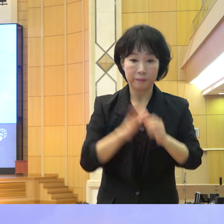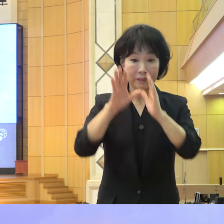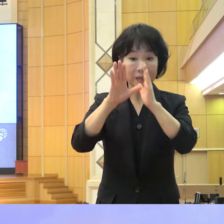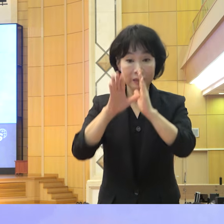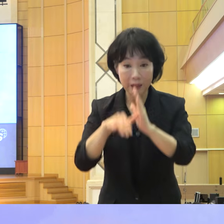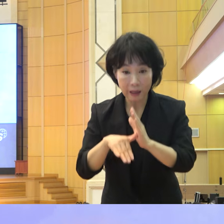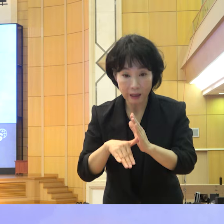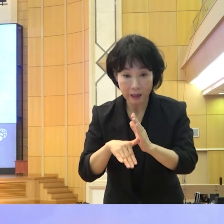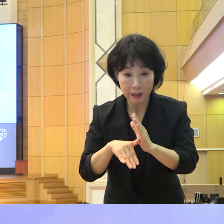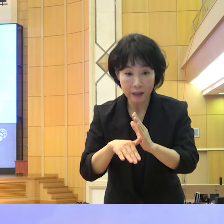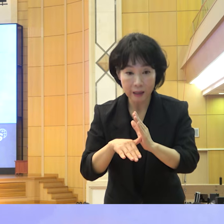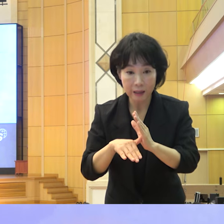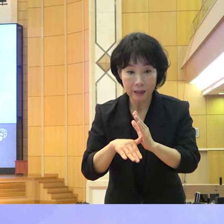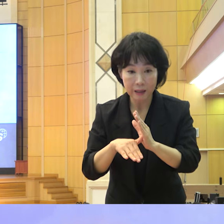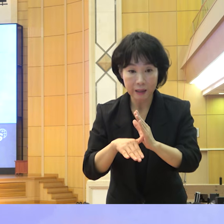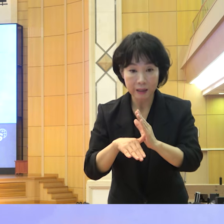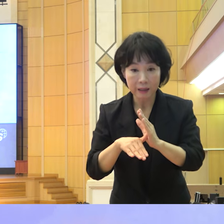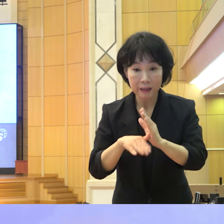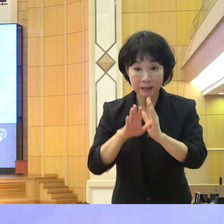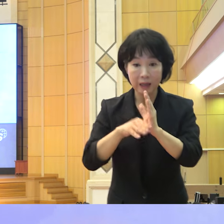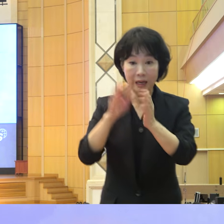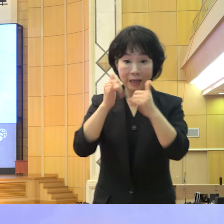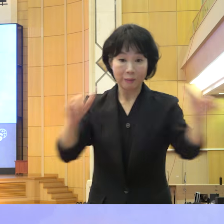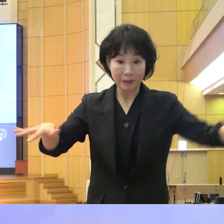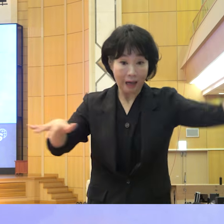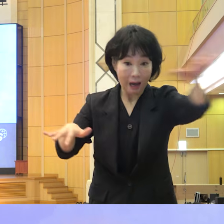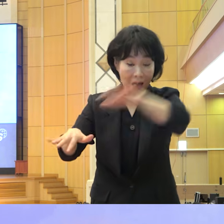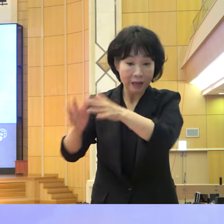그때에 사람들이 인자가 구름을 타고,